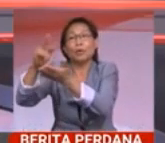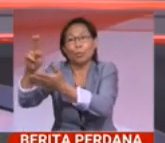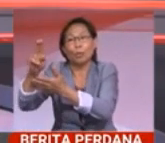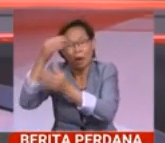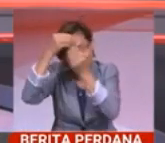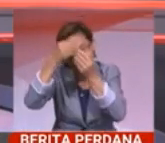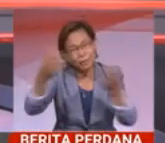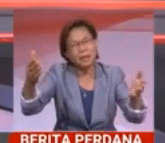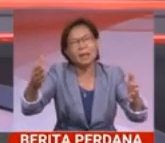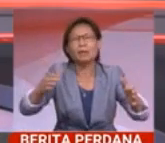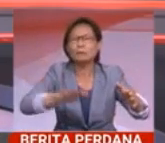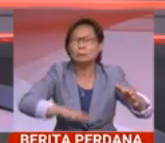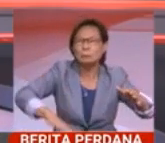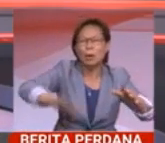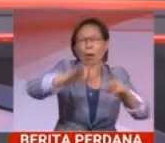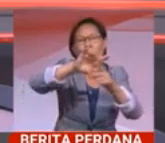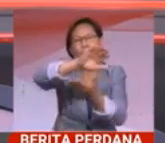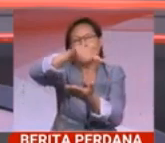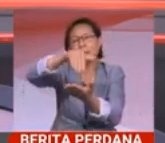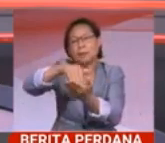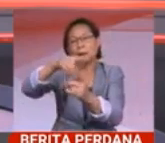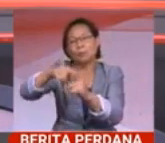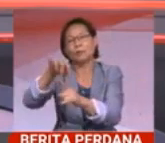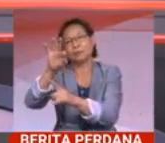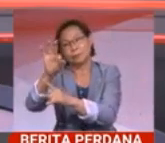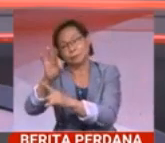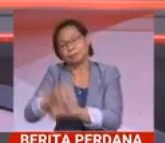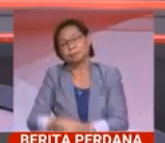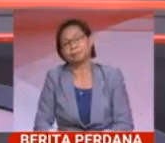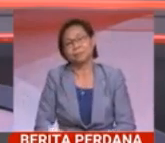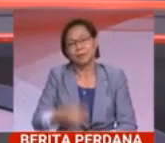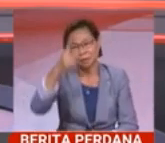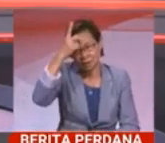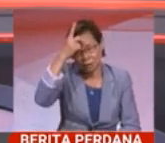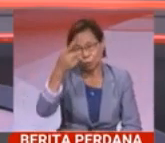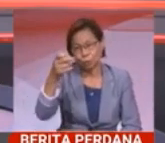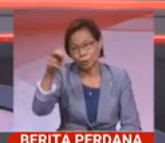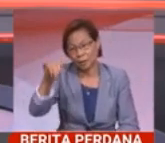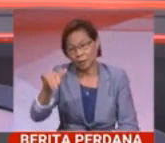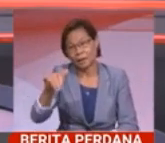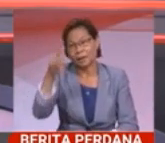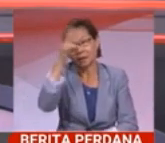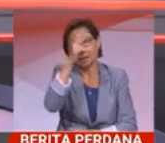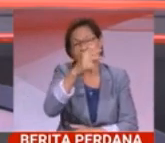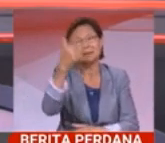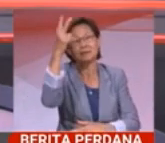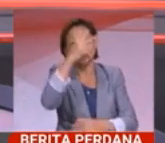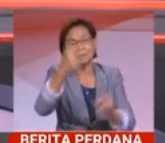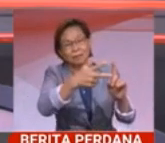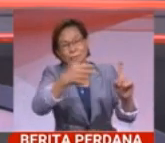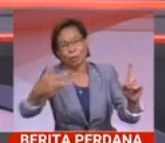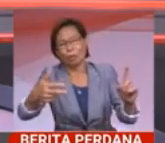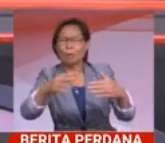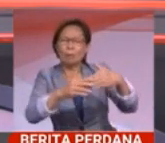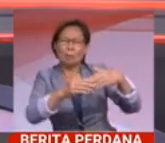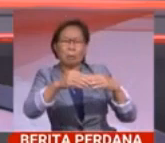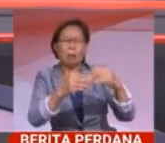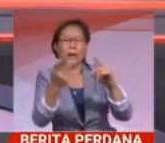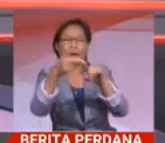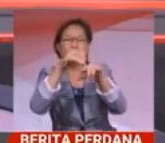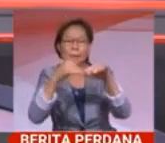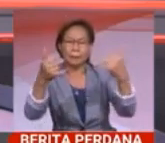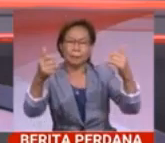diketahui sewa lewatnya pertengahan bulan september depan tentu kini memaklumkan kerajaan dan maut akan memberi kelonggaran kepada